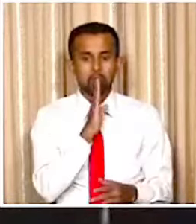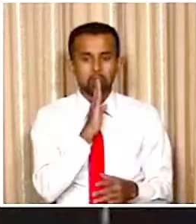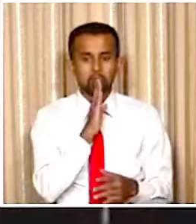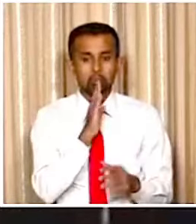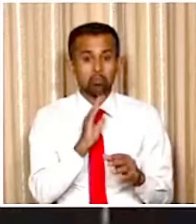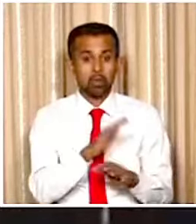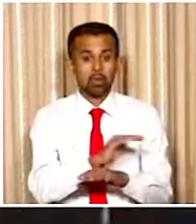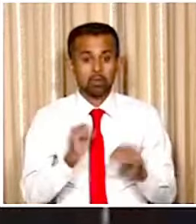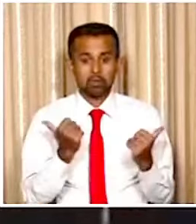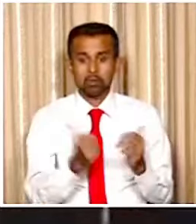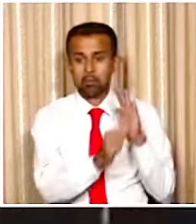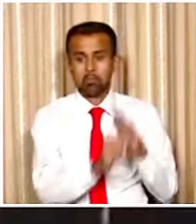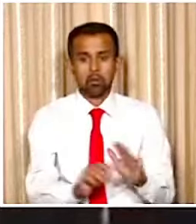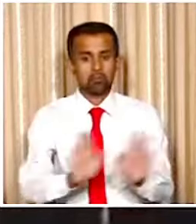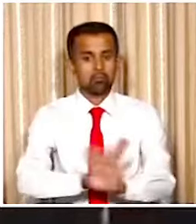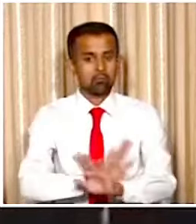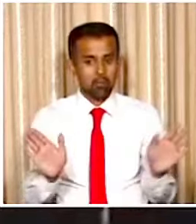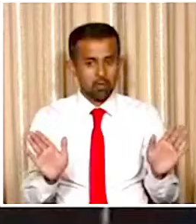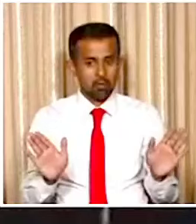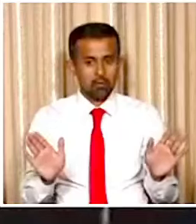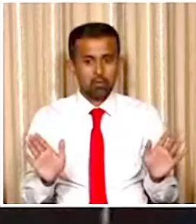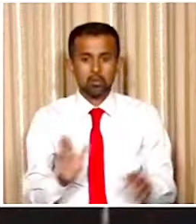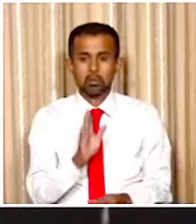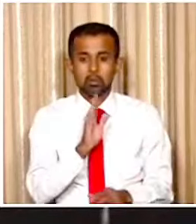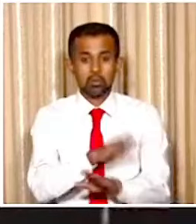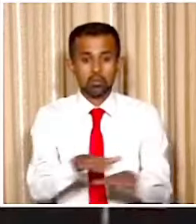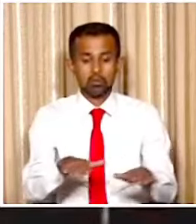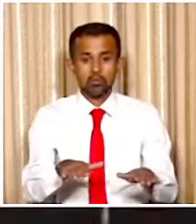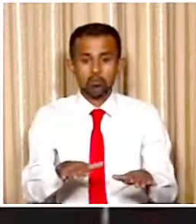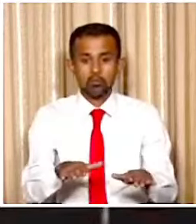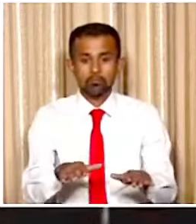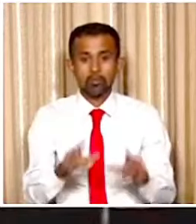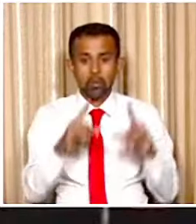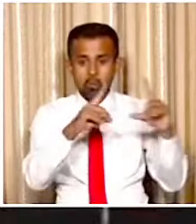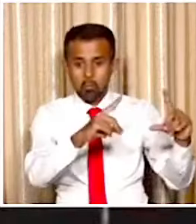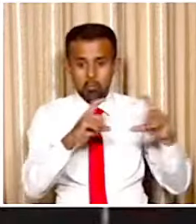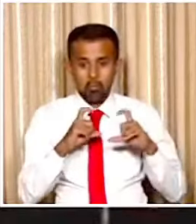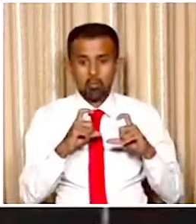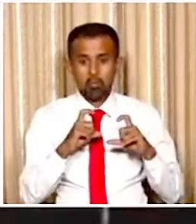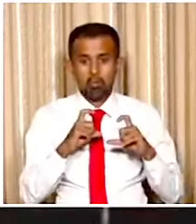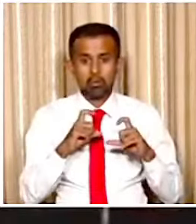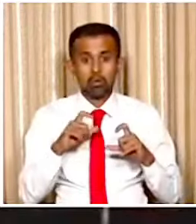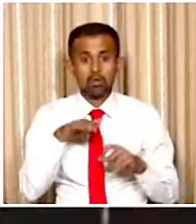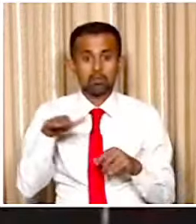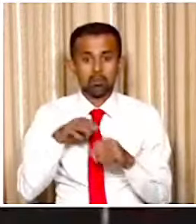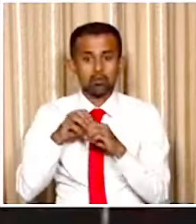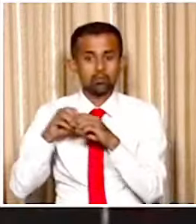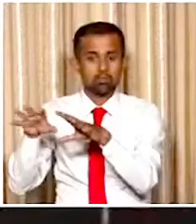එක්ක සෙල්ලම් කරන්න දෙන්න බෑ. මේ රටේ අහිංසක දරුවන්ගේ පින්තූර අරගෙන ඒව සමාජගත